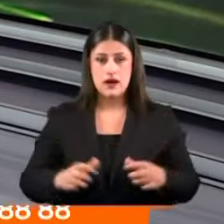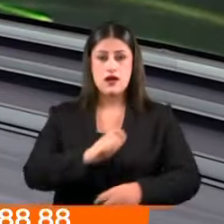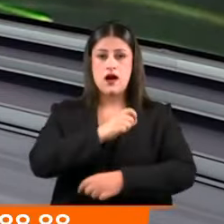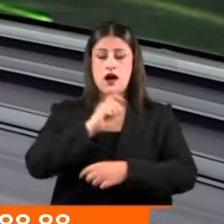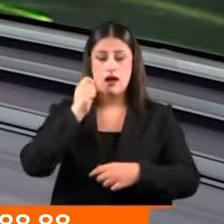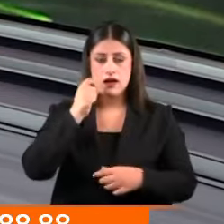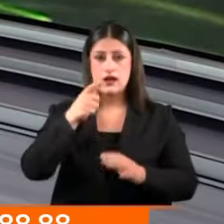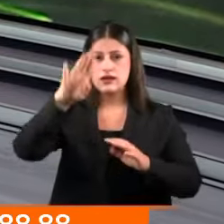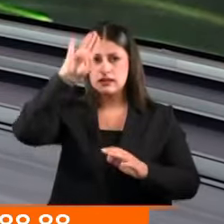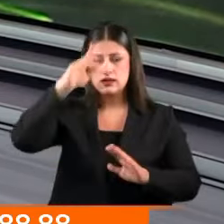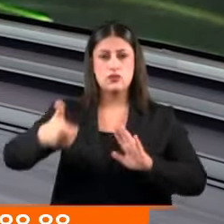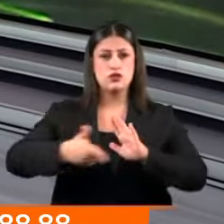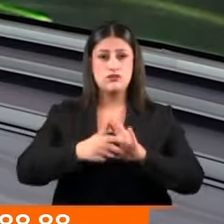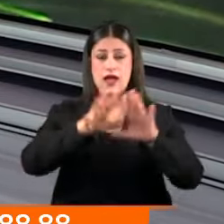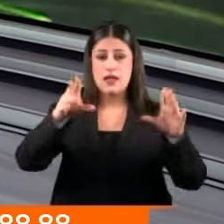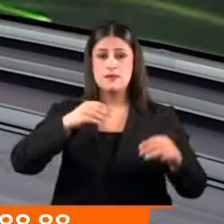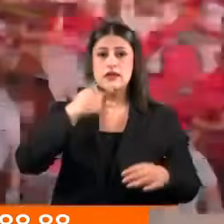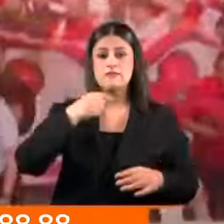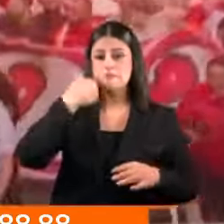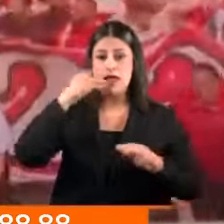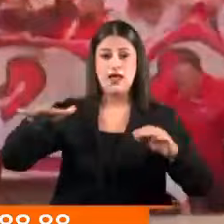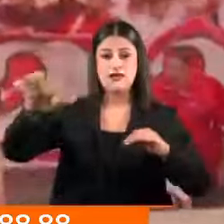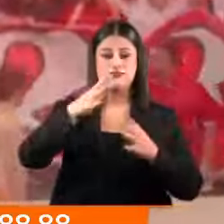yer kırmızı beyaza boyandı.